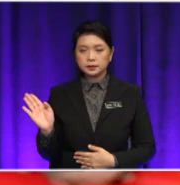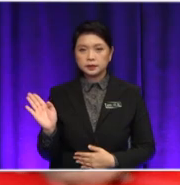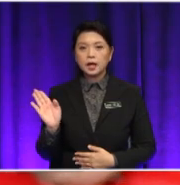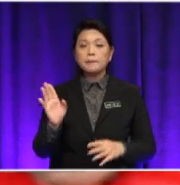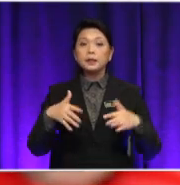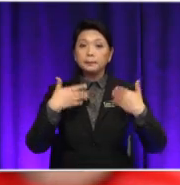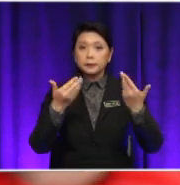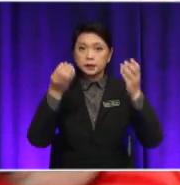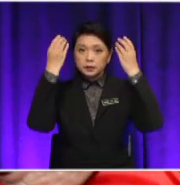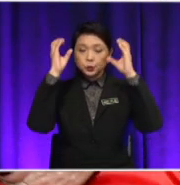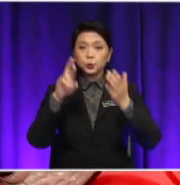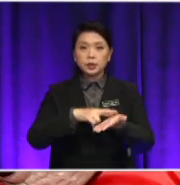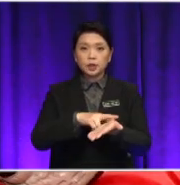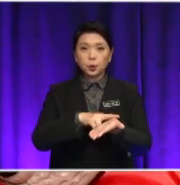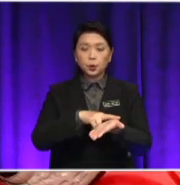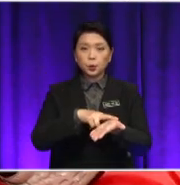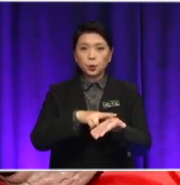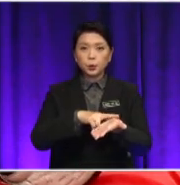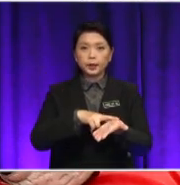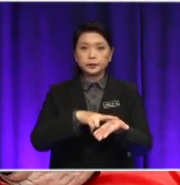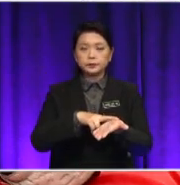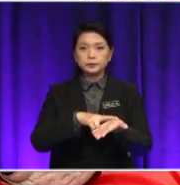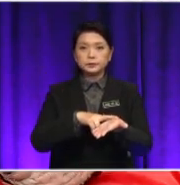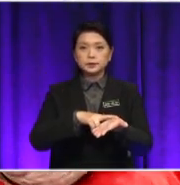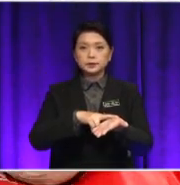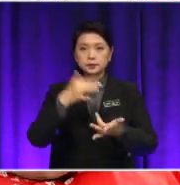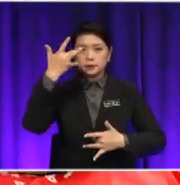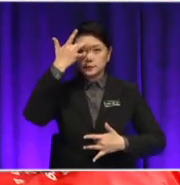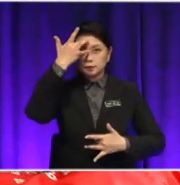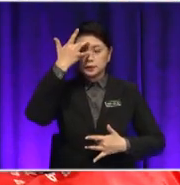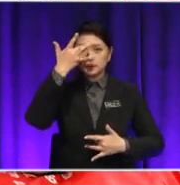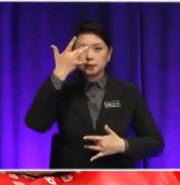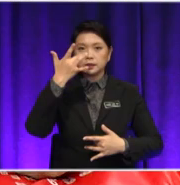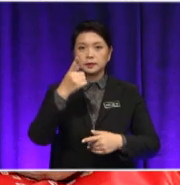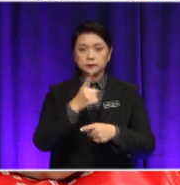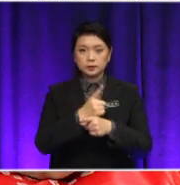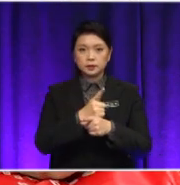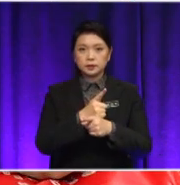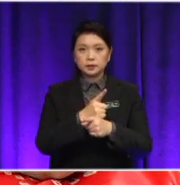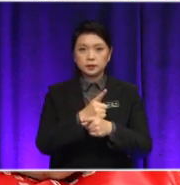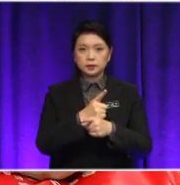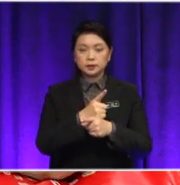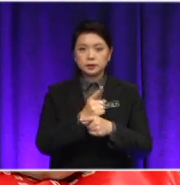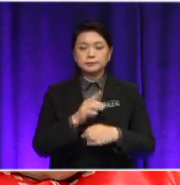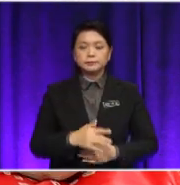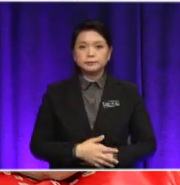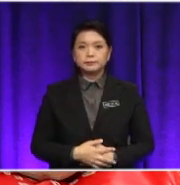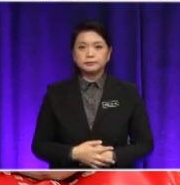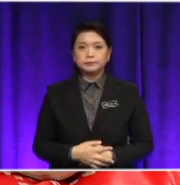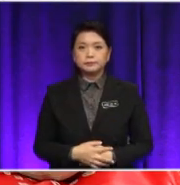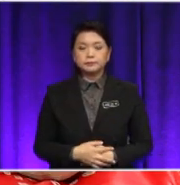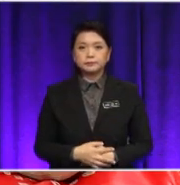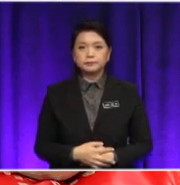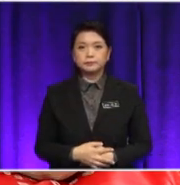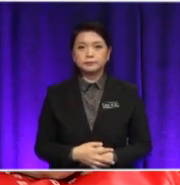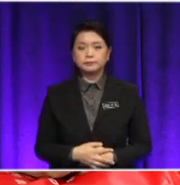Akmal, kiri boleh tak? Tak boleh, cikgu. Sakit, Sakit, cikgu. Ke sini boleh? Okey.